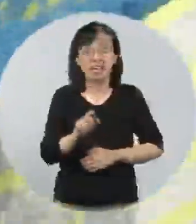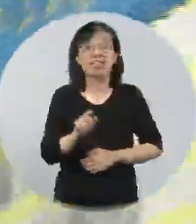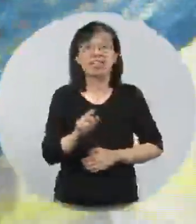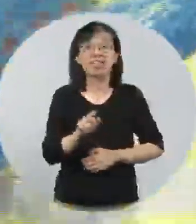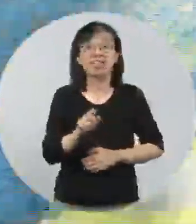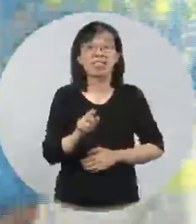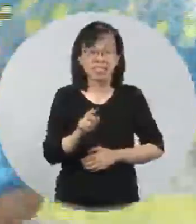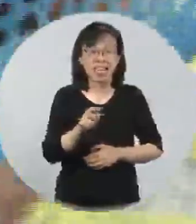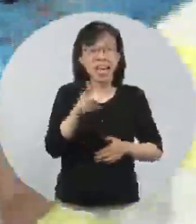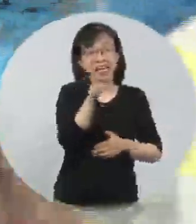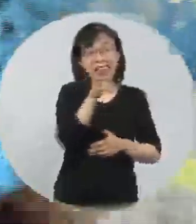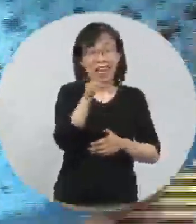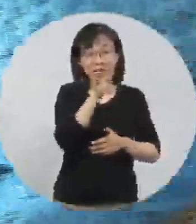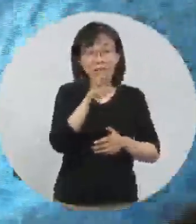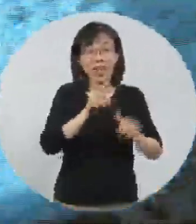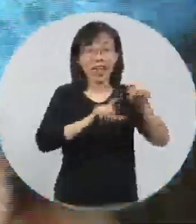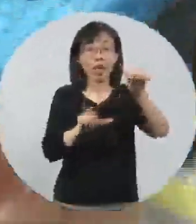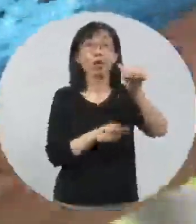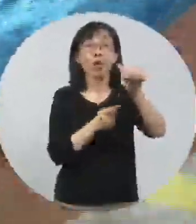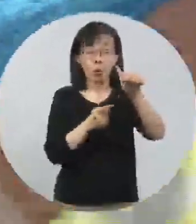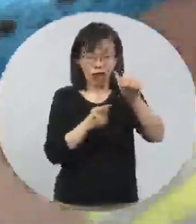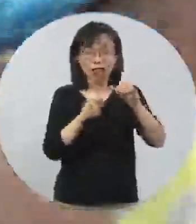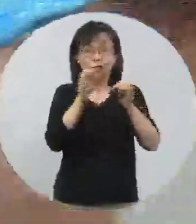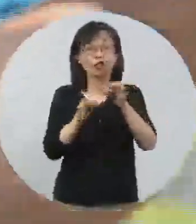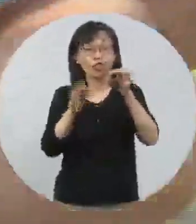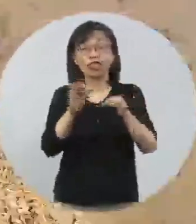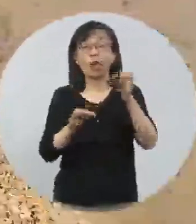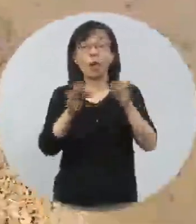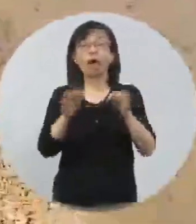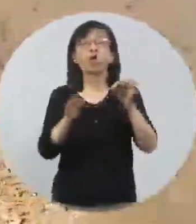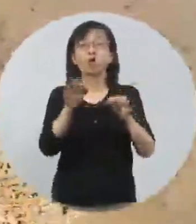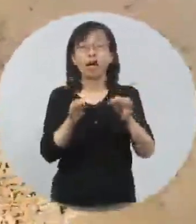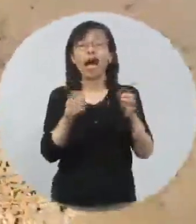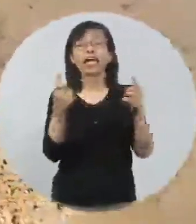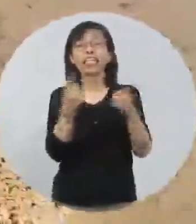月は卵からかえったヤゴが多く見られました。